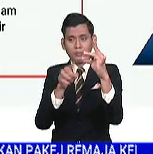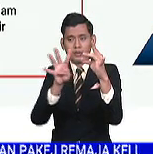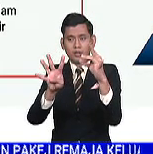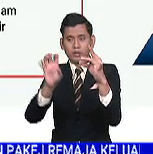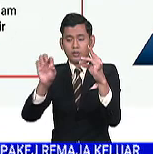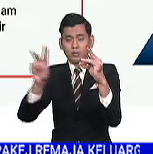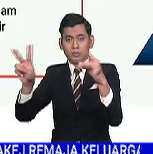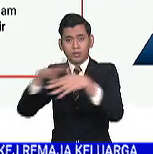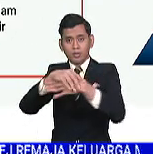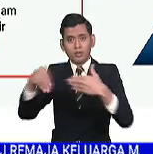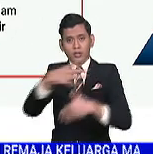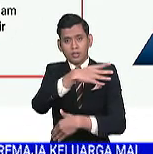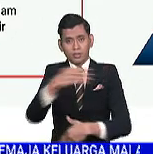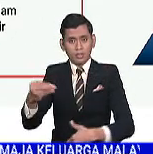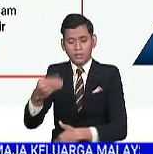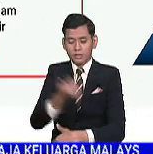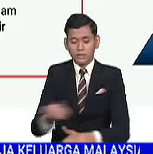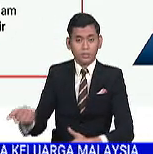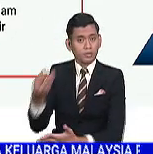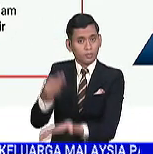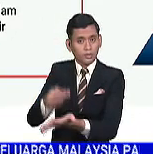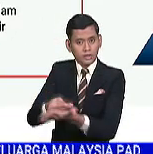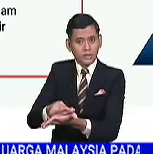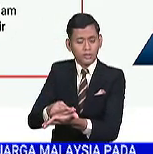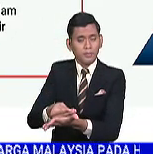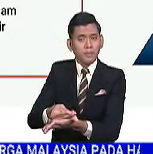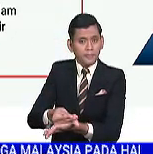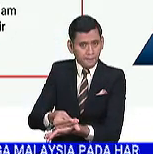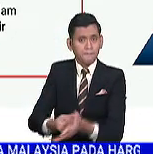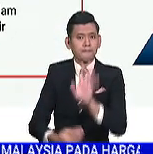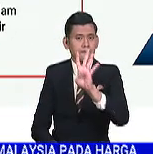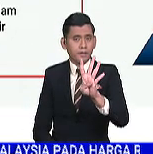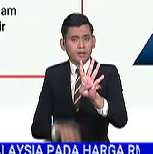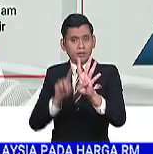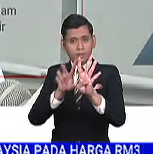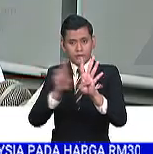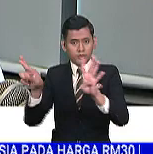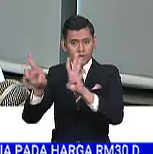RM18,402 dan aset kewangan per kapita kepada lebih RM4,000.